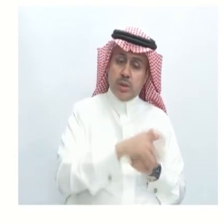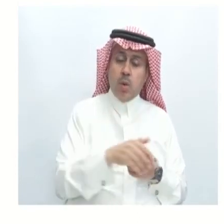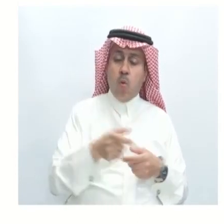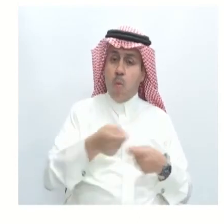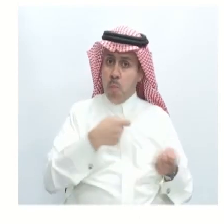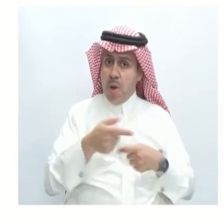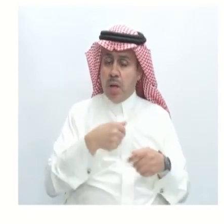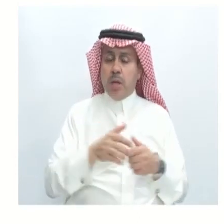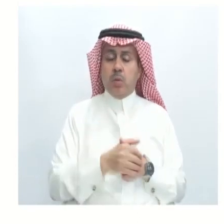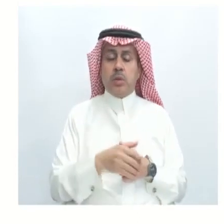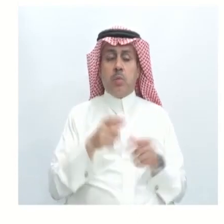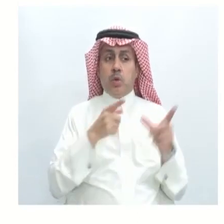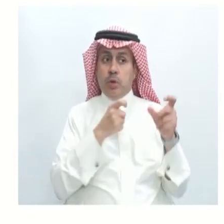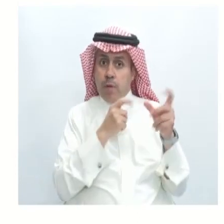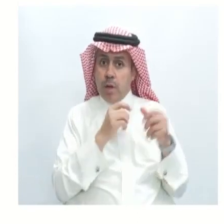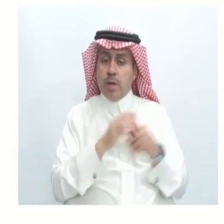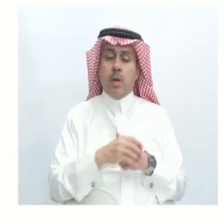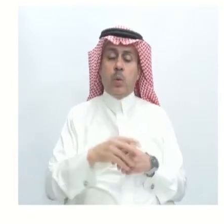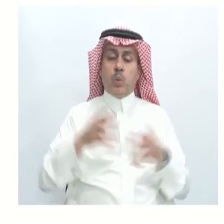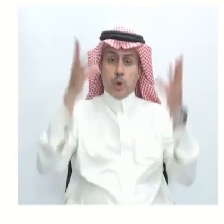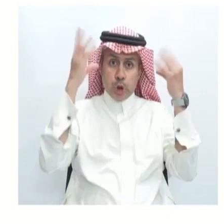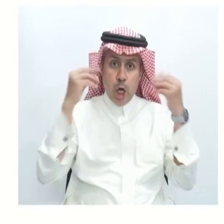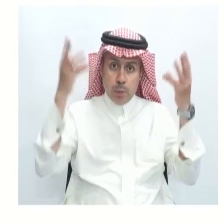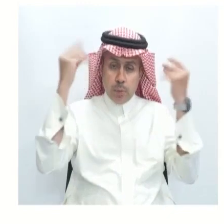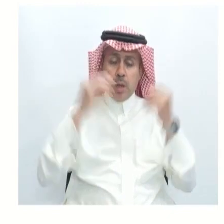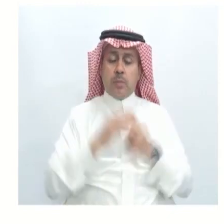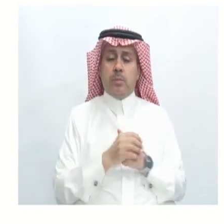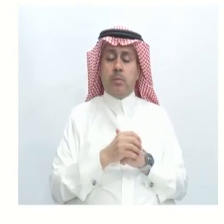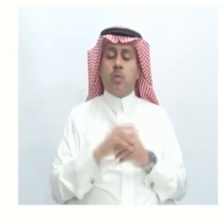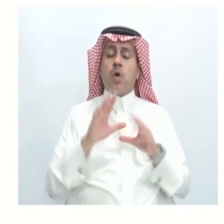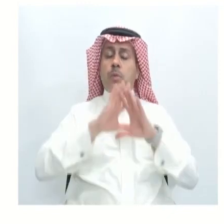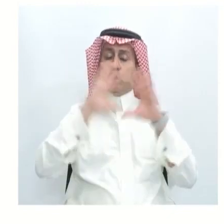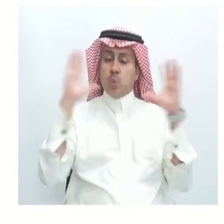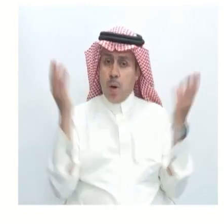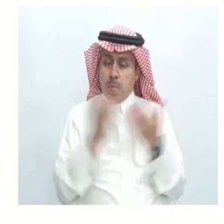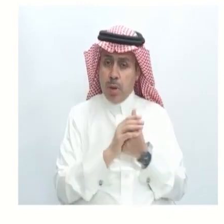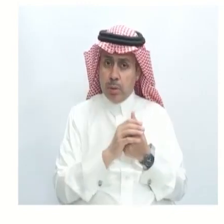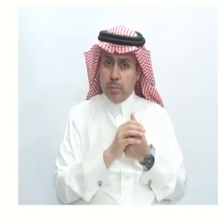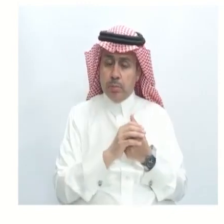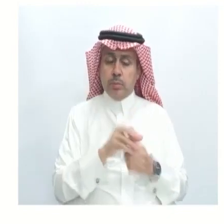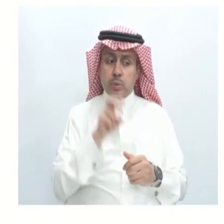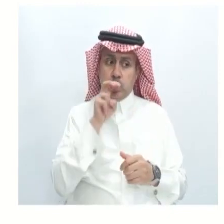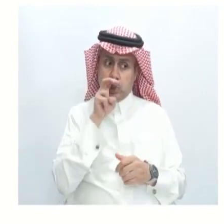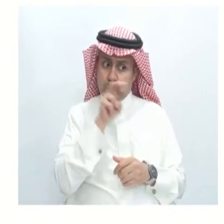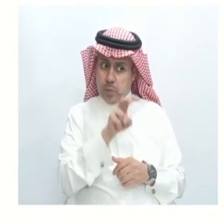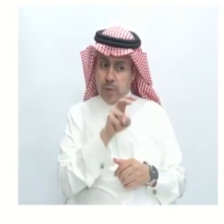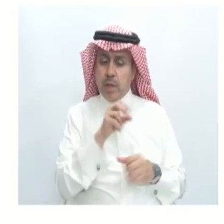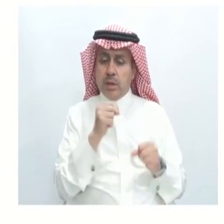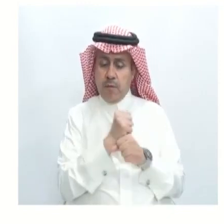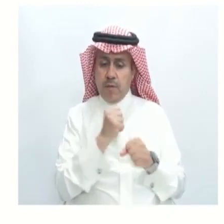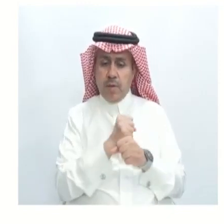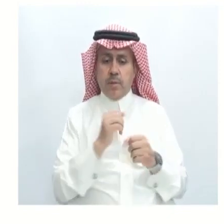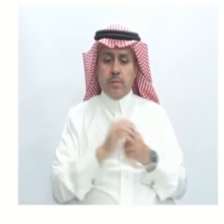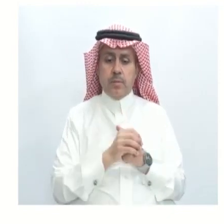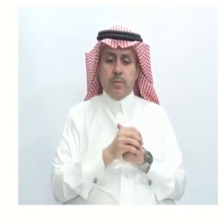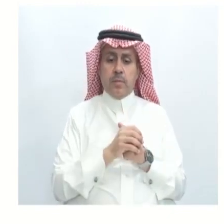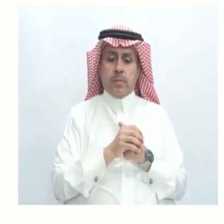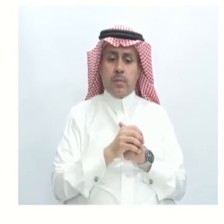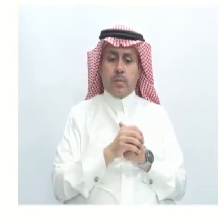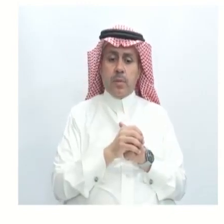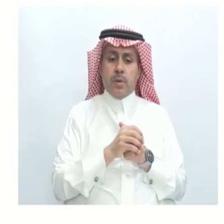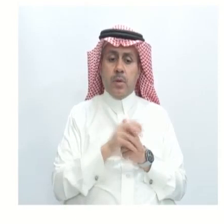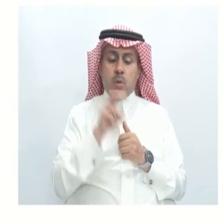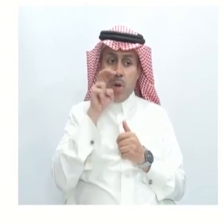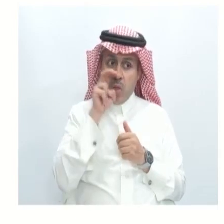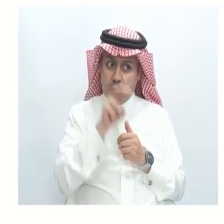والتعليميه والدفاعيه وجميع الشؤون العامه للدوله ويشرف على تنفيذها وايضا ينظر في